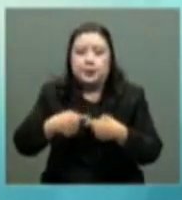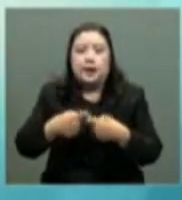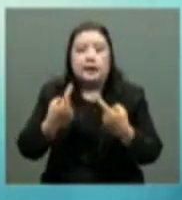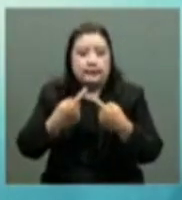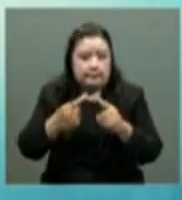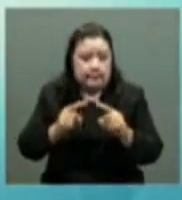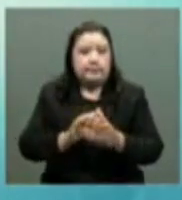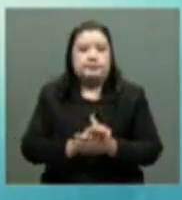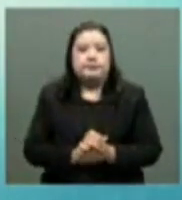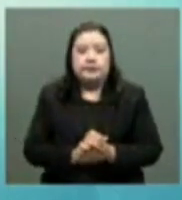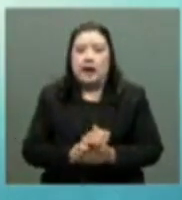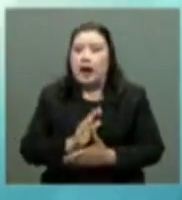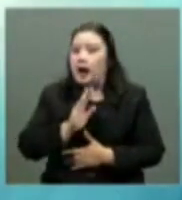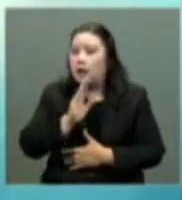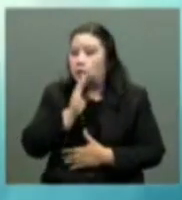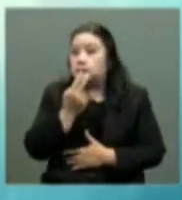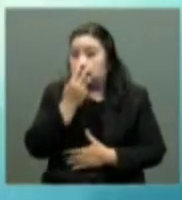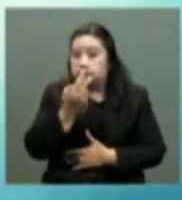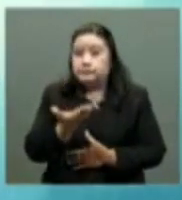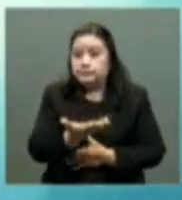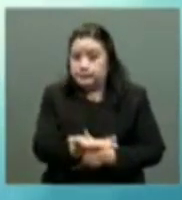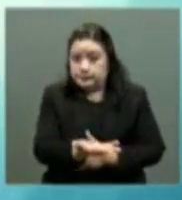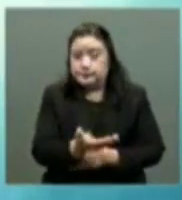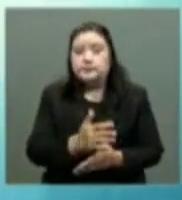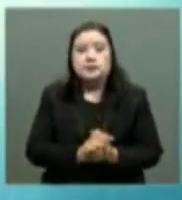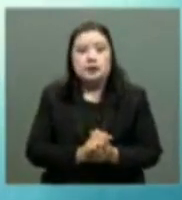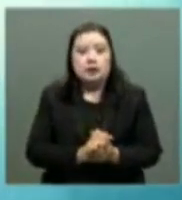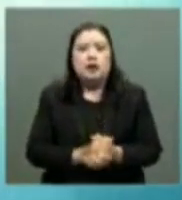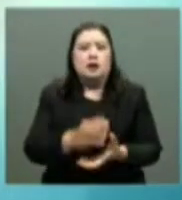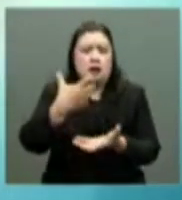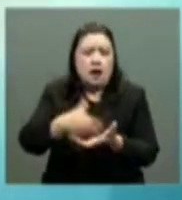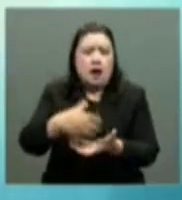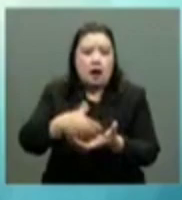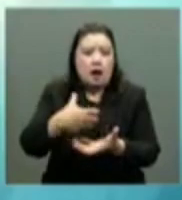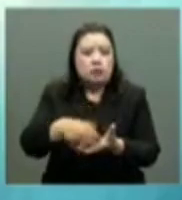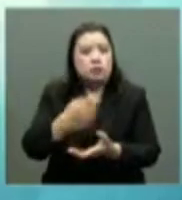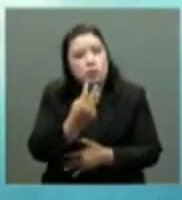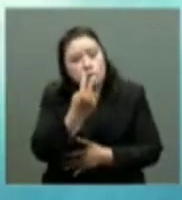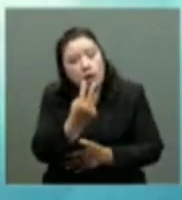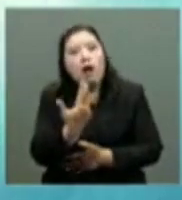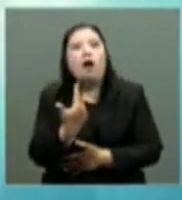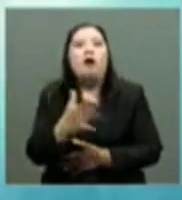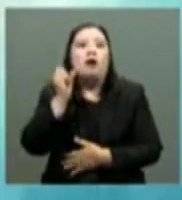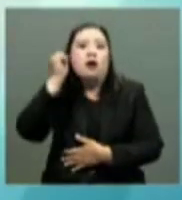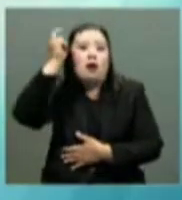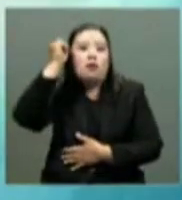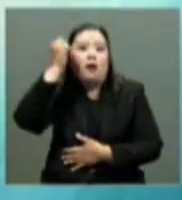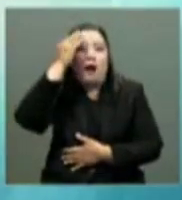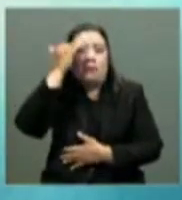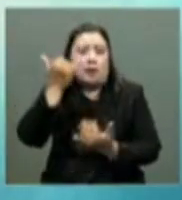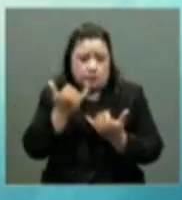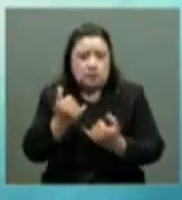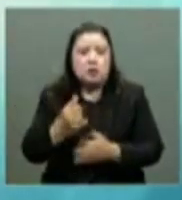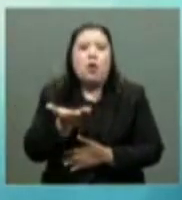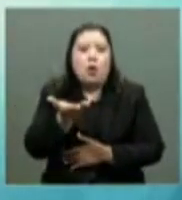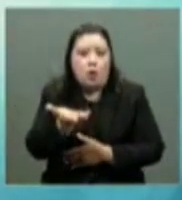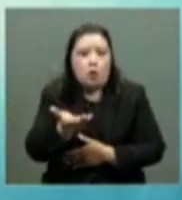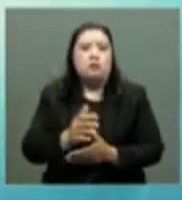านเห็นนะครับตัวเลขที่เรารายงานอย่างนี้บ่อยๆท่านจะเข้าใจนะครับว่าเพราะอะไรถึงยังไม่อยากที่จะ